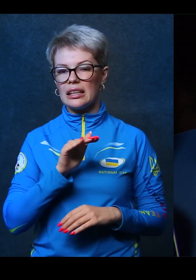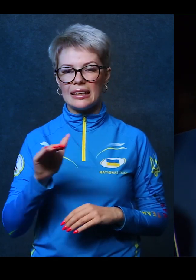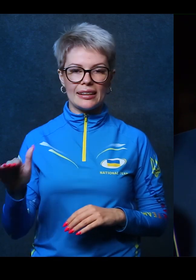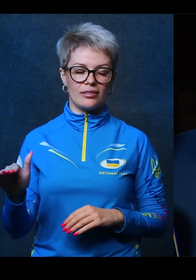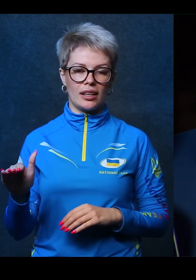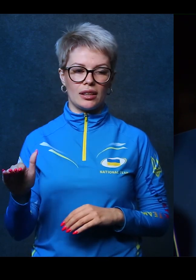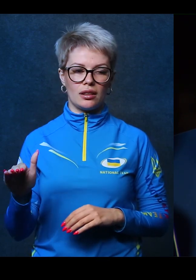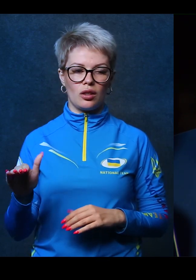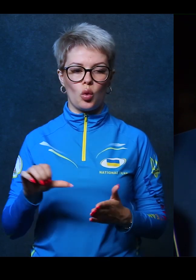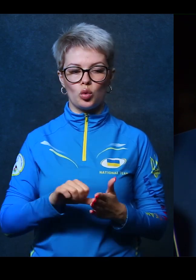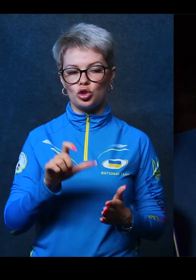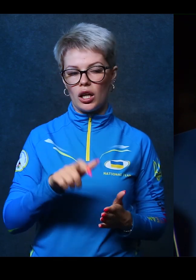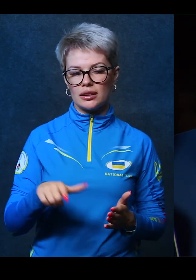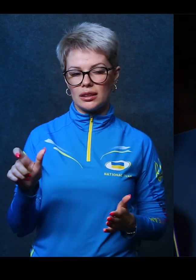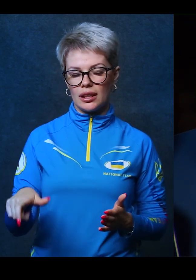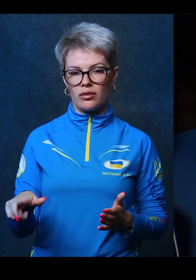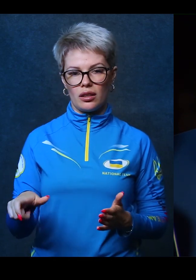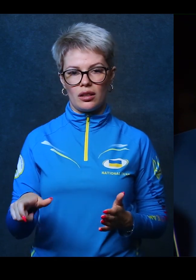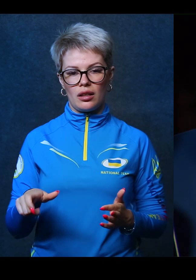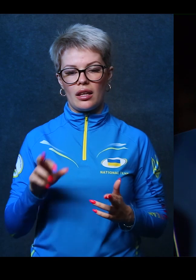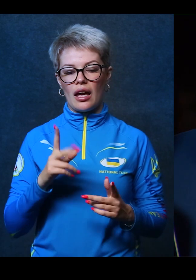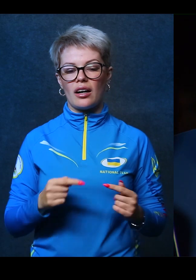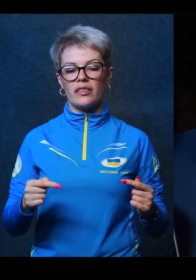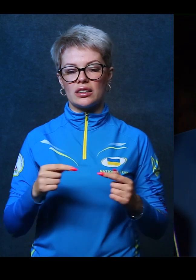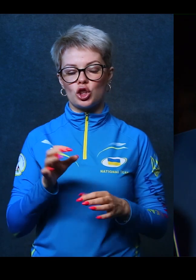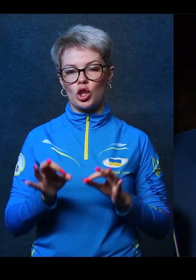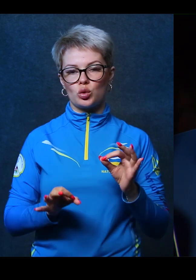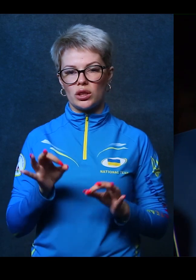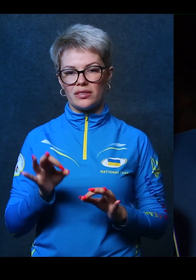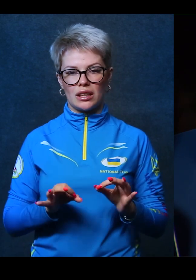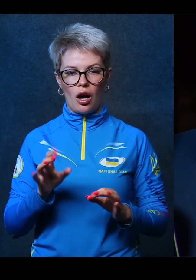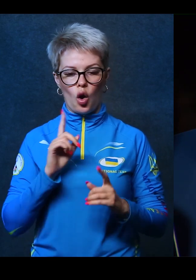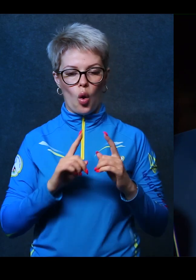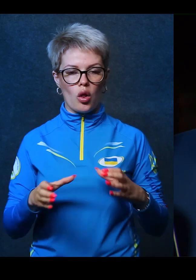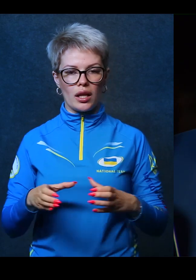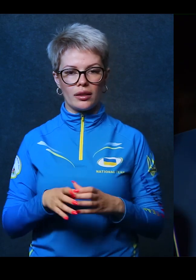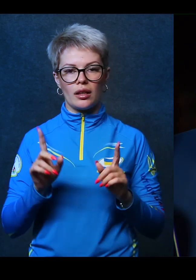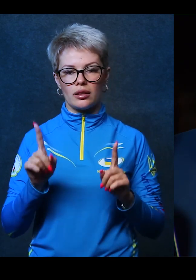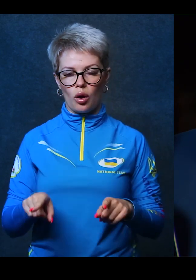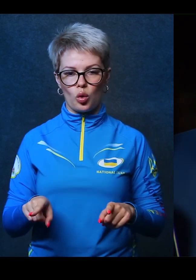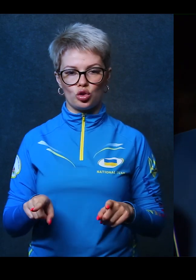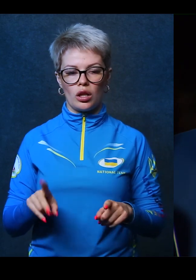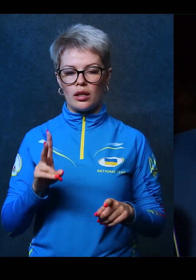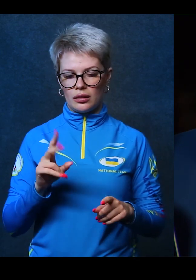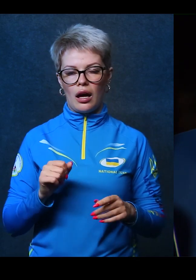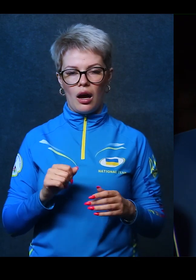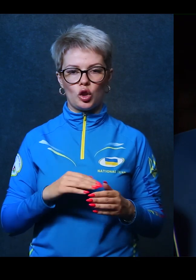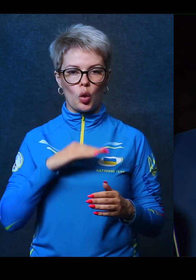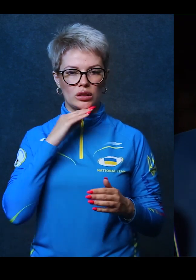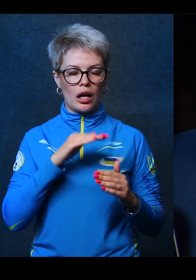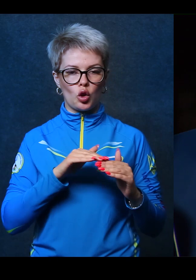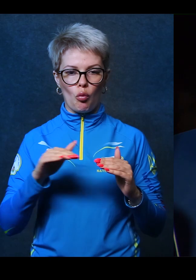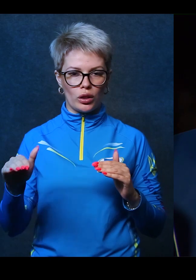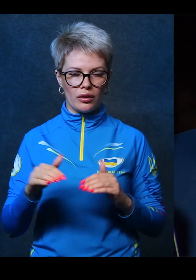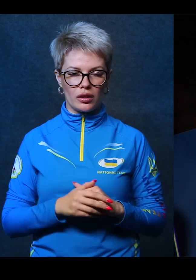Рівень учасників, як визначила суддівська колегія, також на достатньому рівні, скажімо